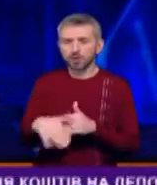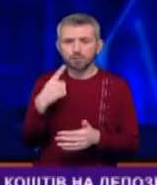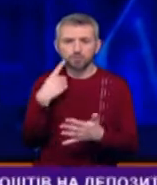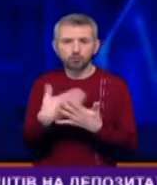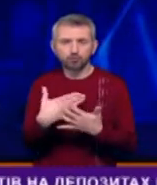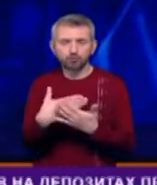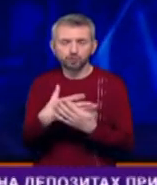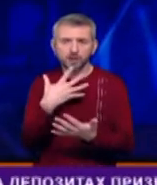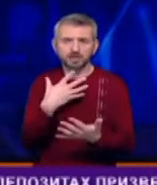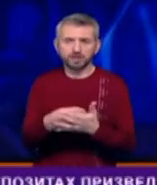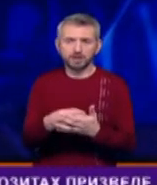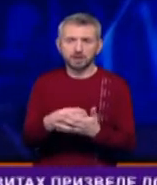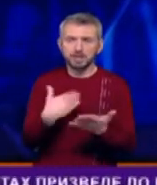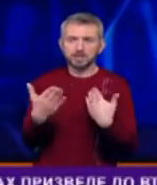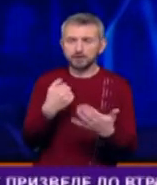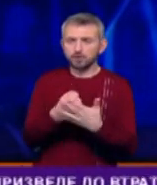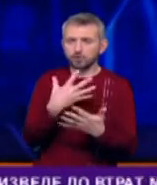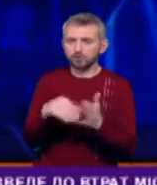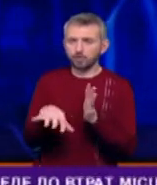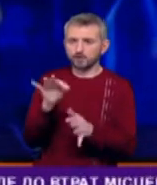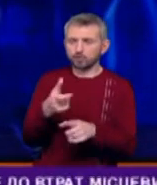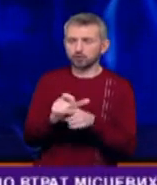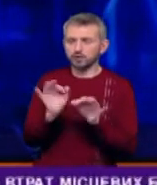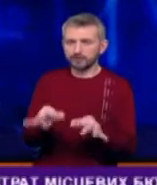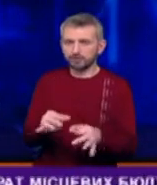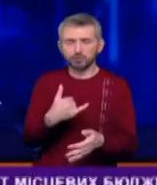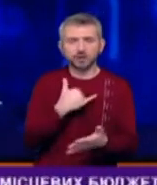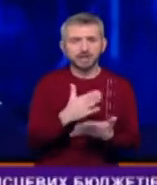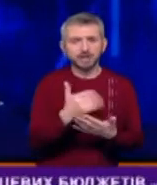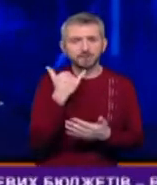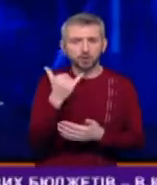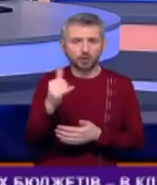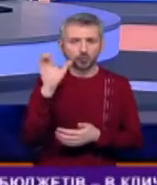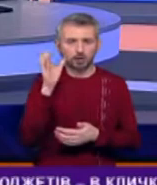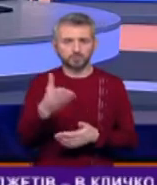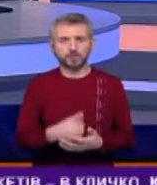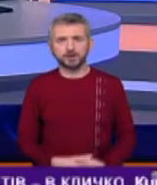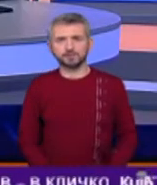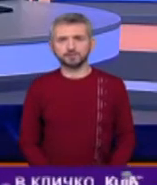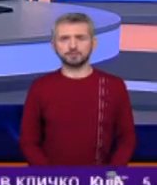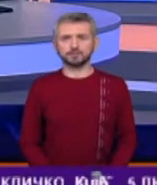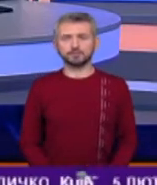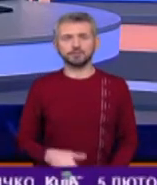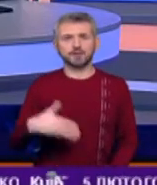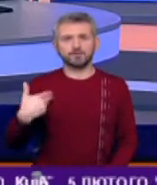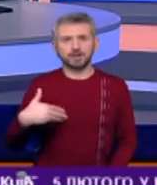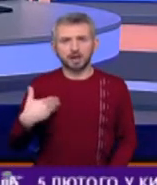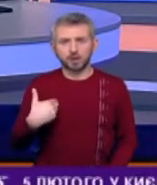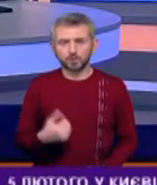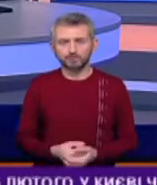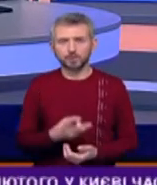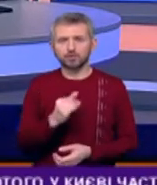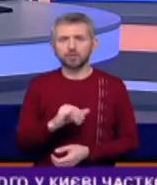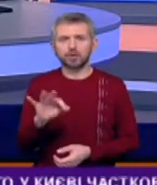прогнозує свій і ставиться до свого вибору дуже виважено. У нас є телефонний дзвінок. Алло, добрий вечір. Вітаю. Ну,